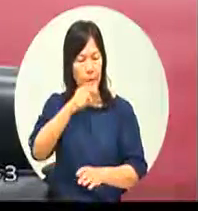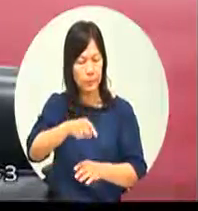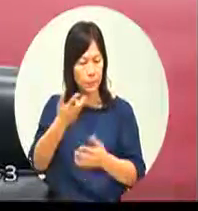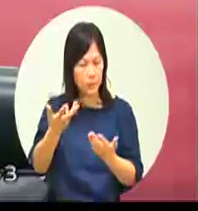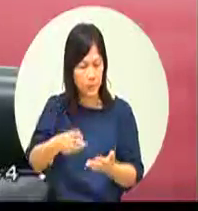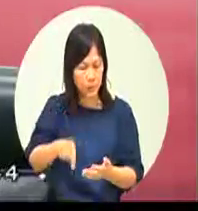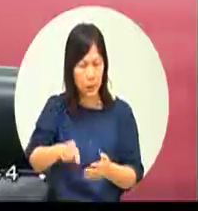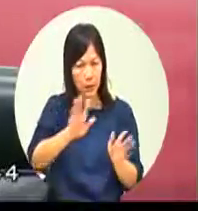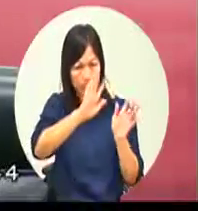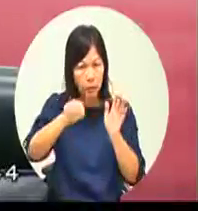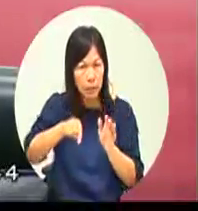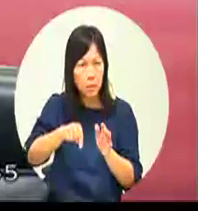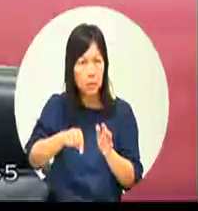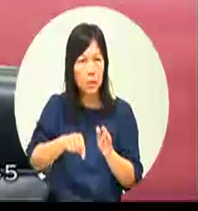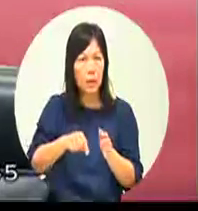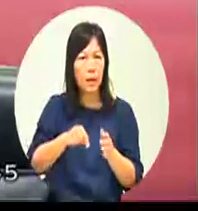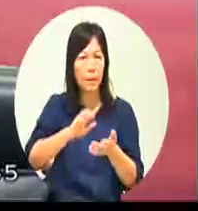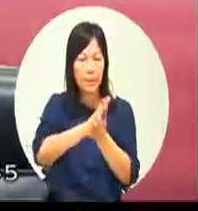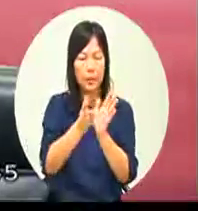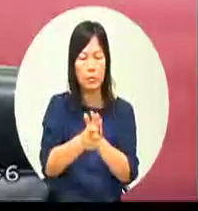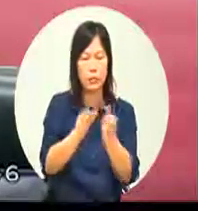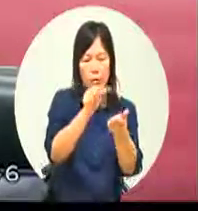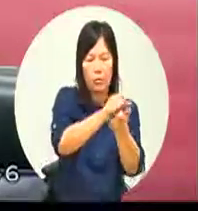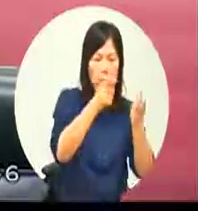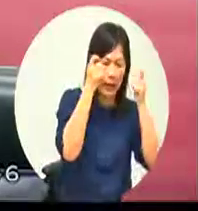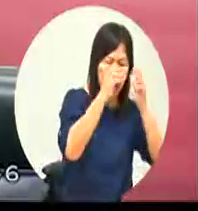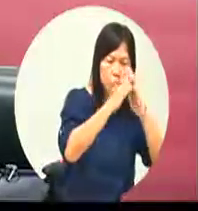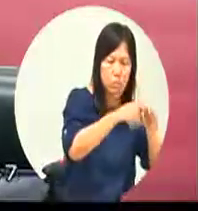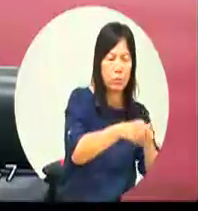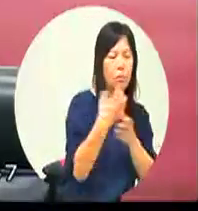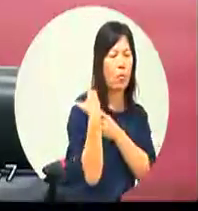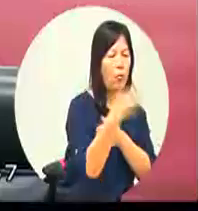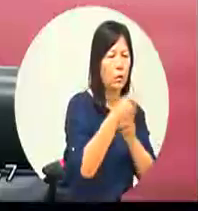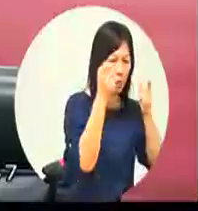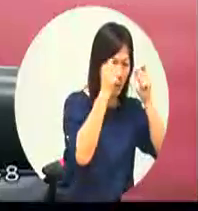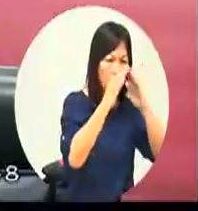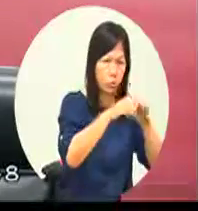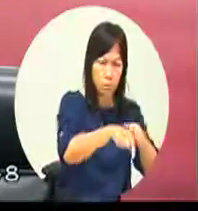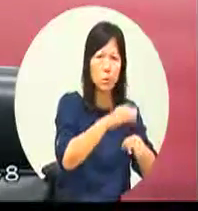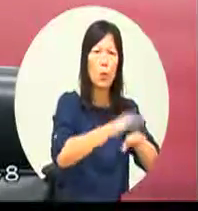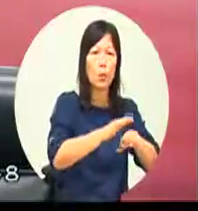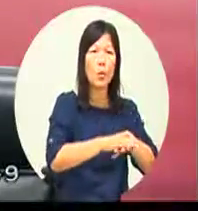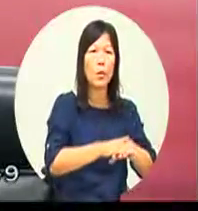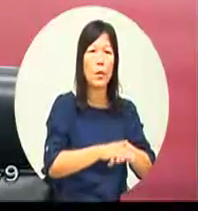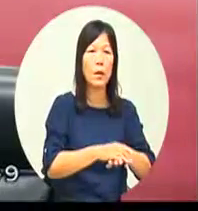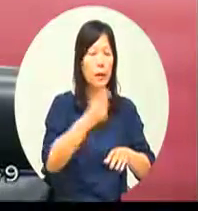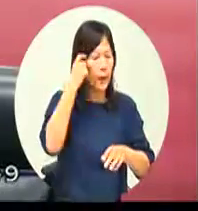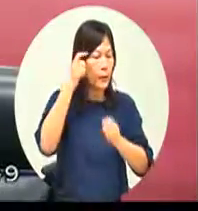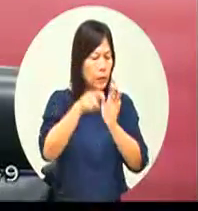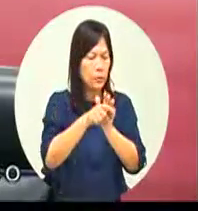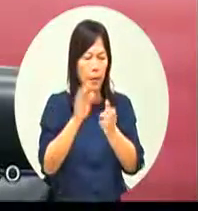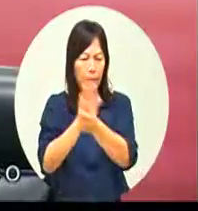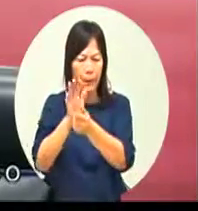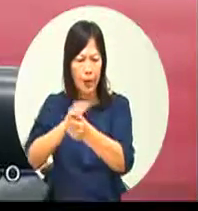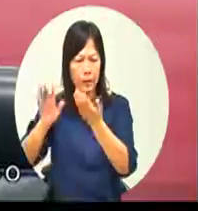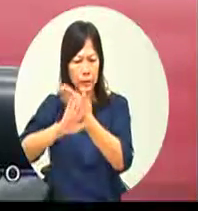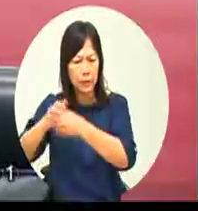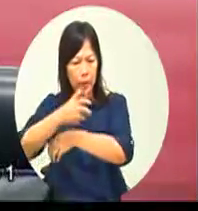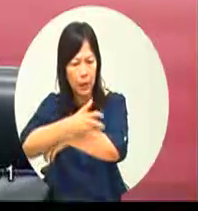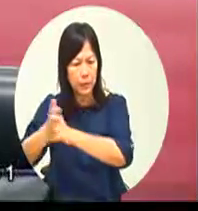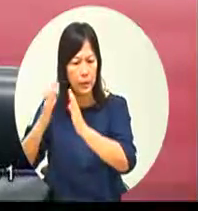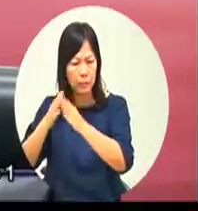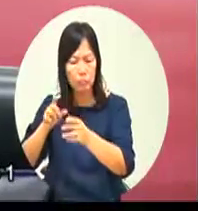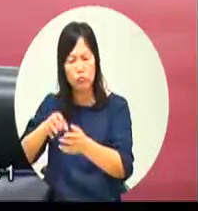象会成为大家依赖高雄市处理垃圾的部分，那么我认为在处理外县市的垃圾这样太便